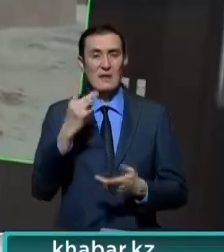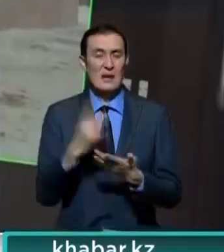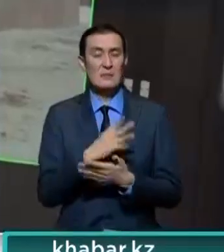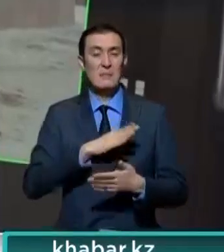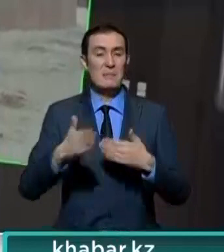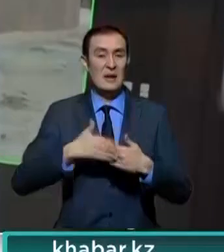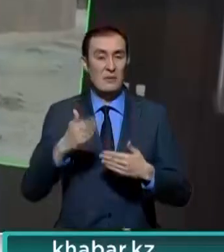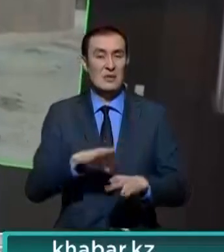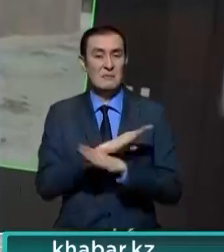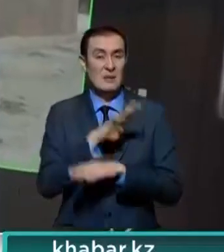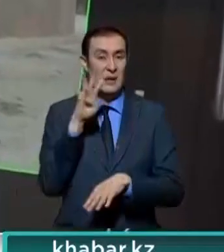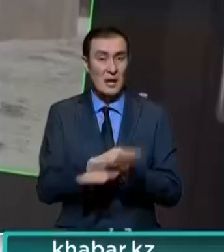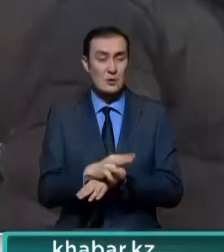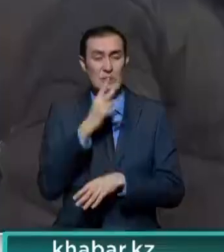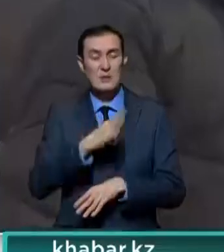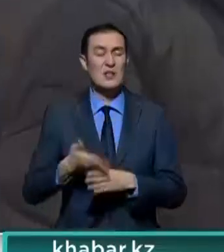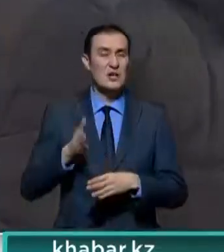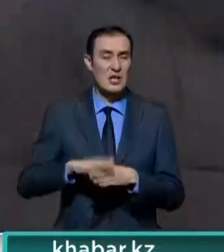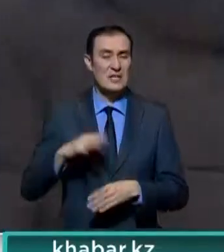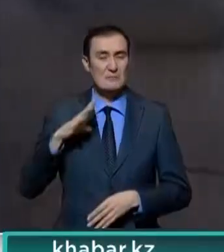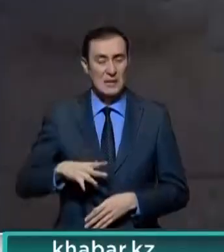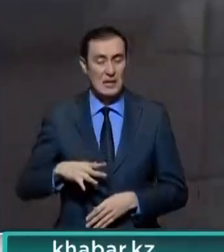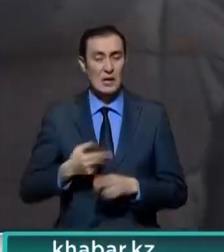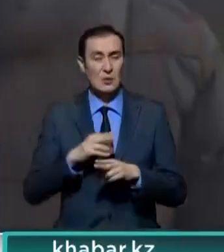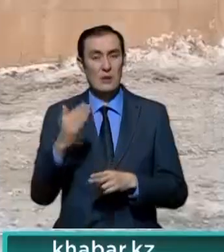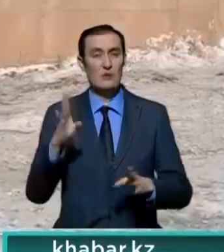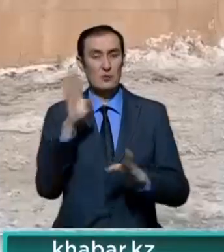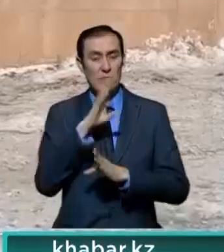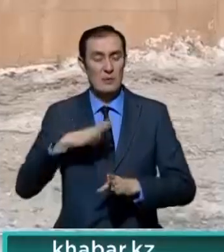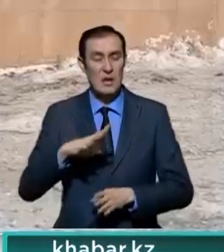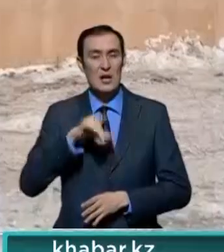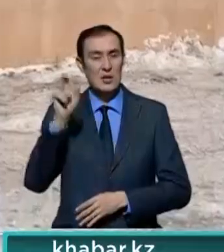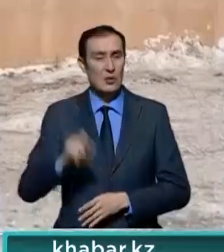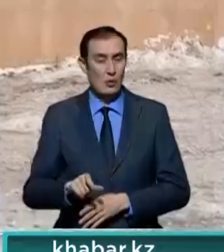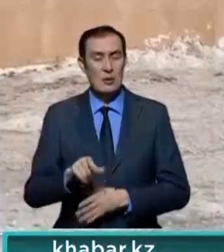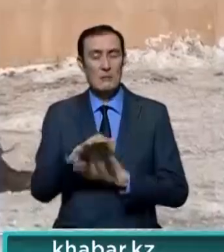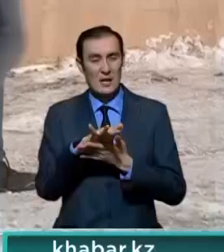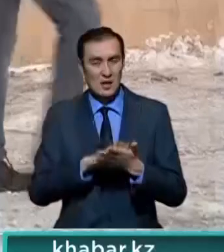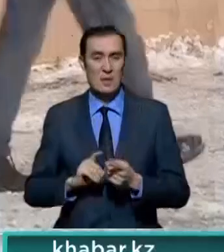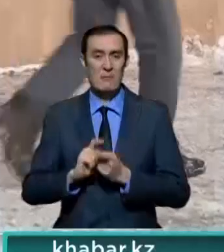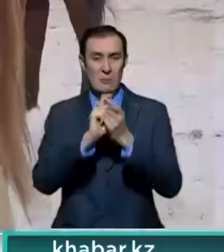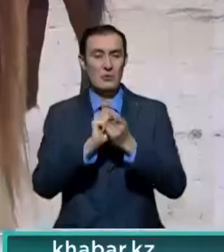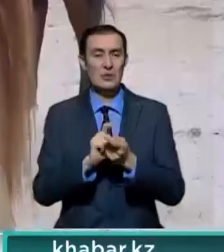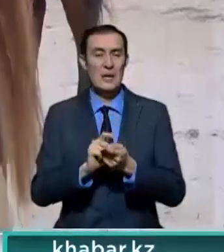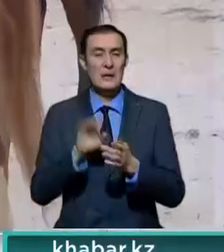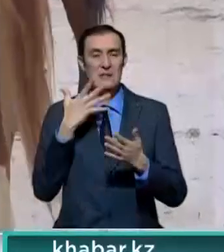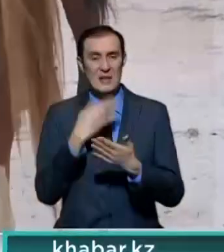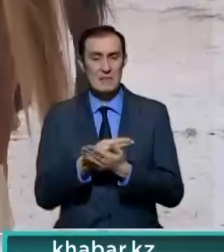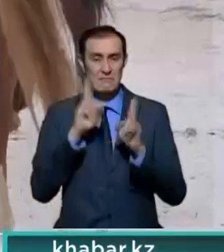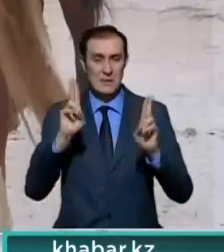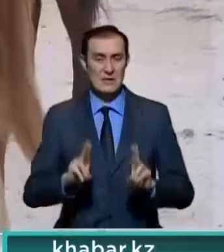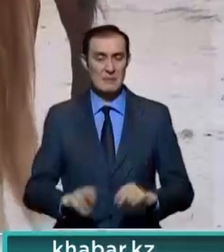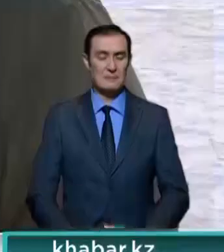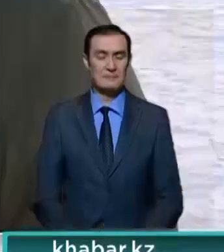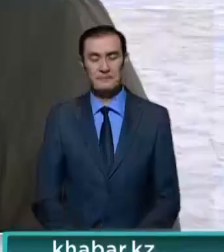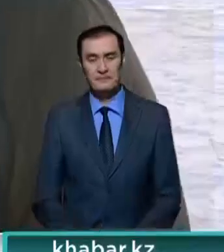казни. Однако, несмотря на все тяжкие испытания, выпавшие на его долю, герой не прекращал борьбу за принципы.